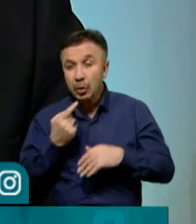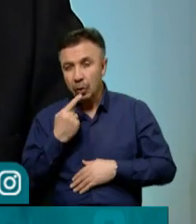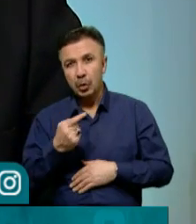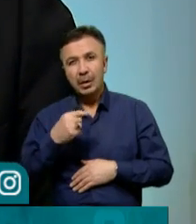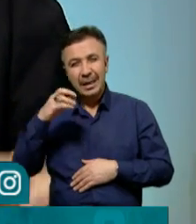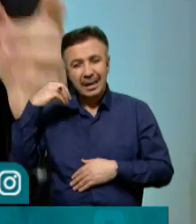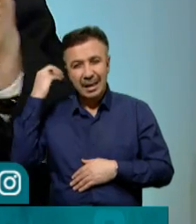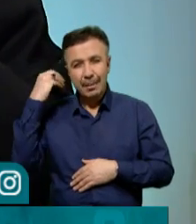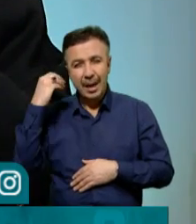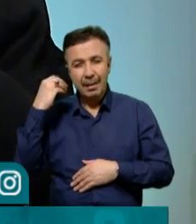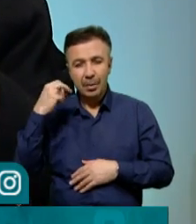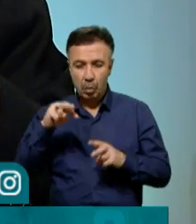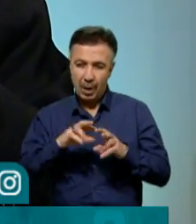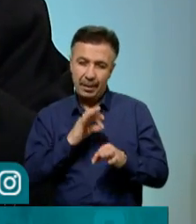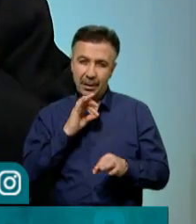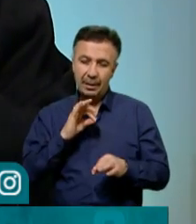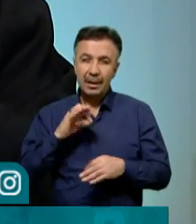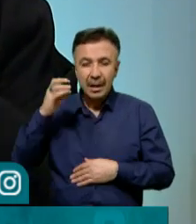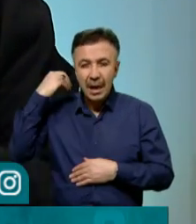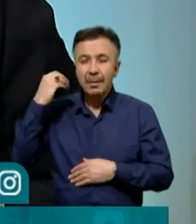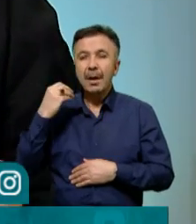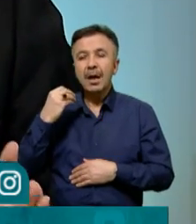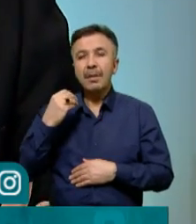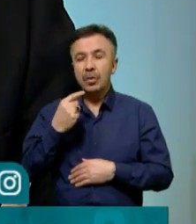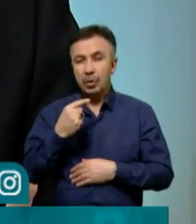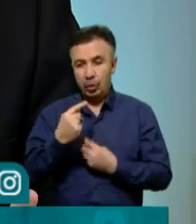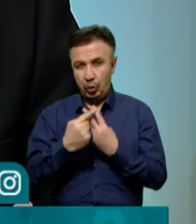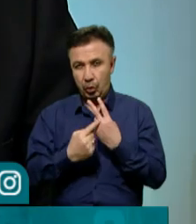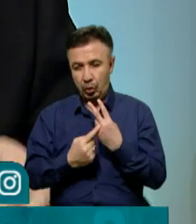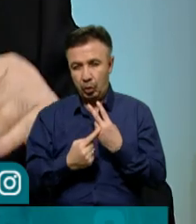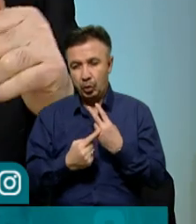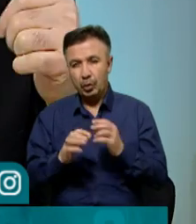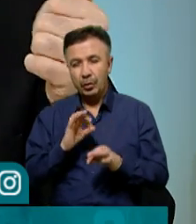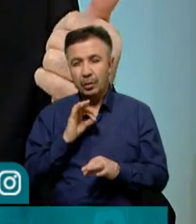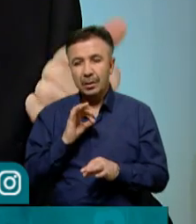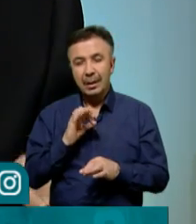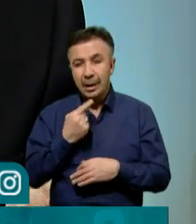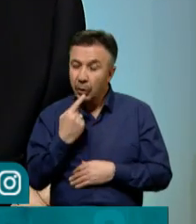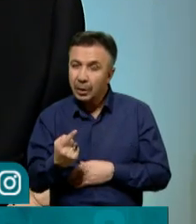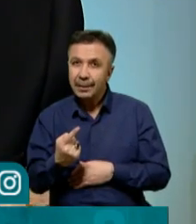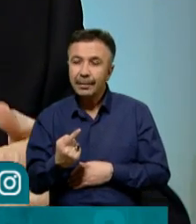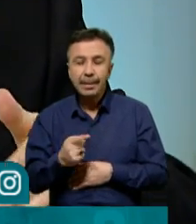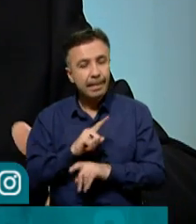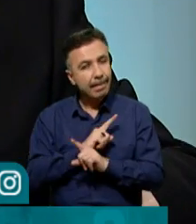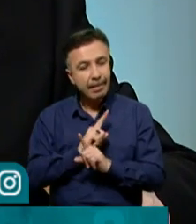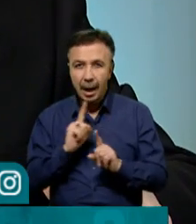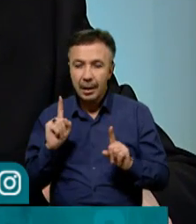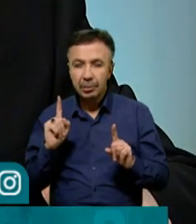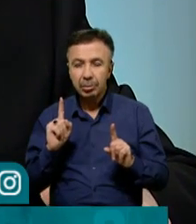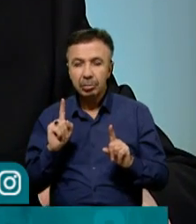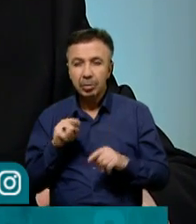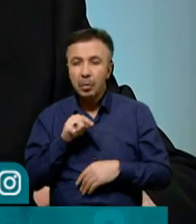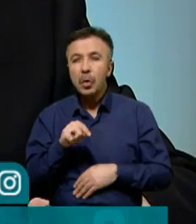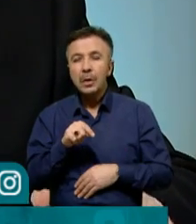rahimahullah. İmam Ebu Yusuf'la İmam Ebu Hanife rahimahumullah diyor ki, hayır diyor,